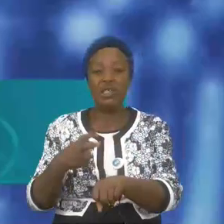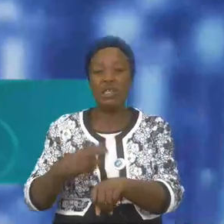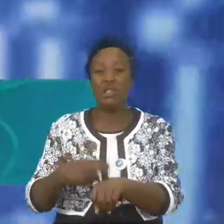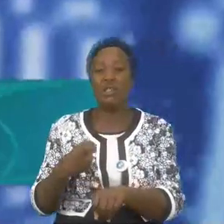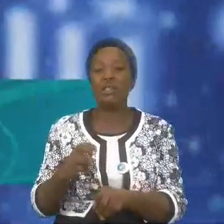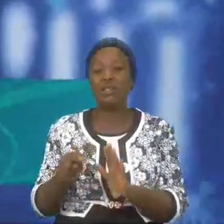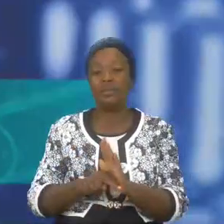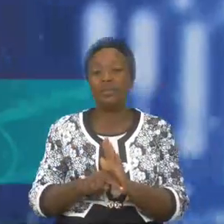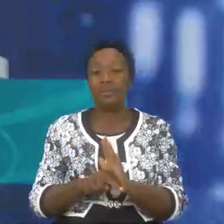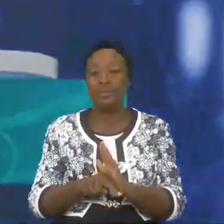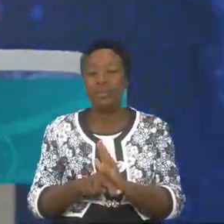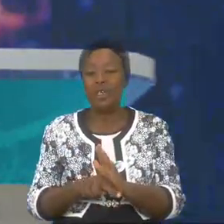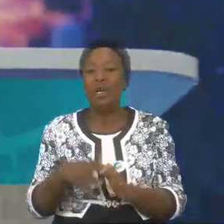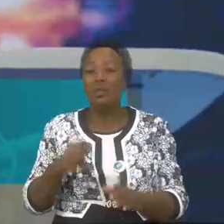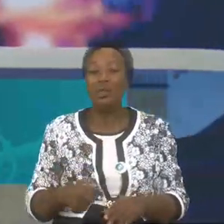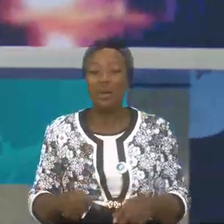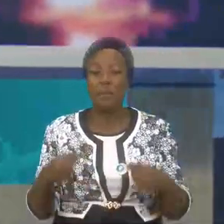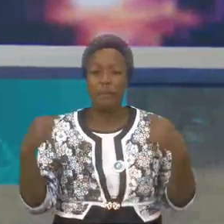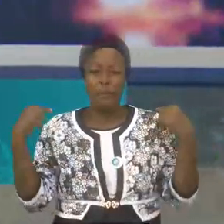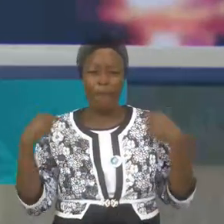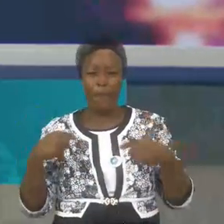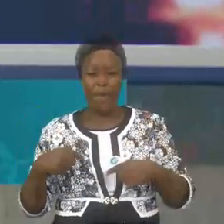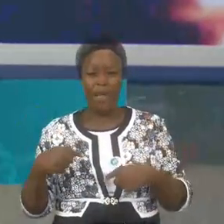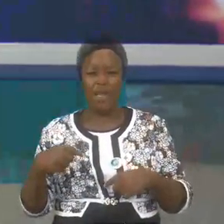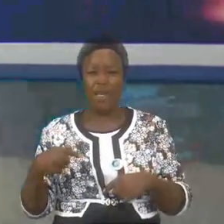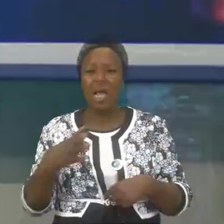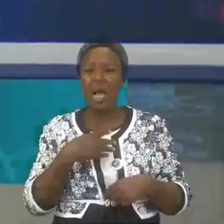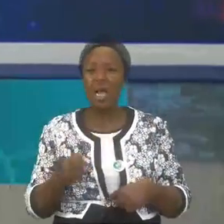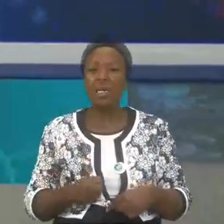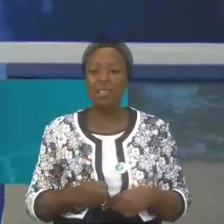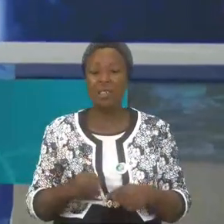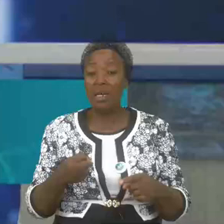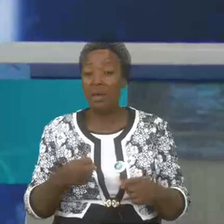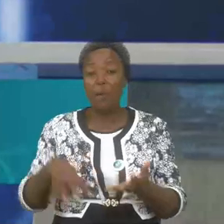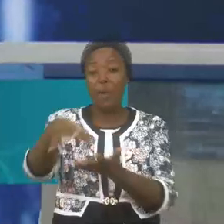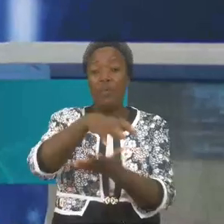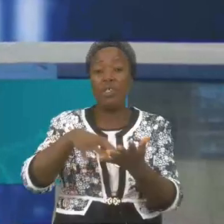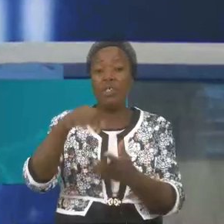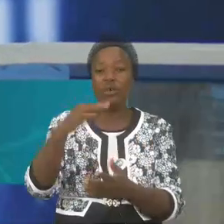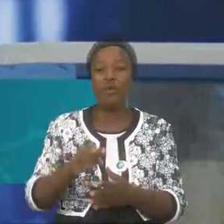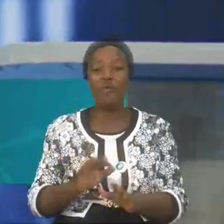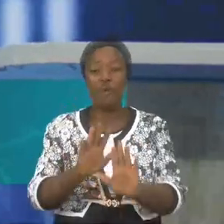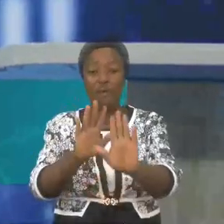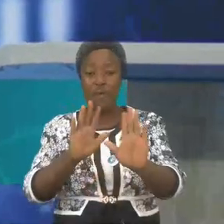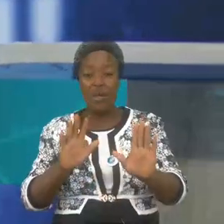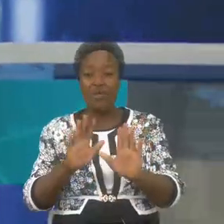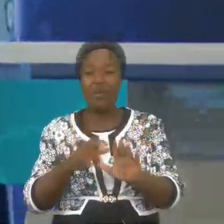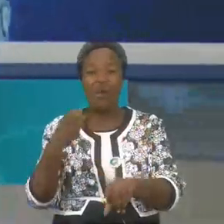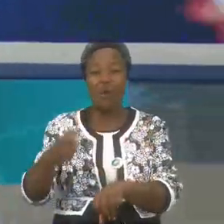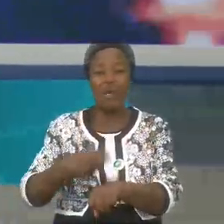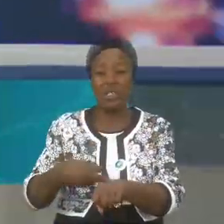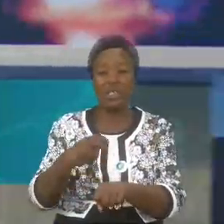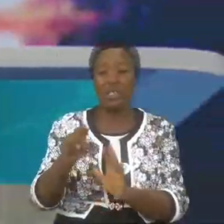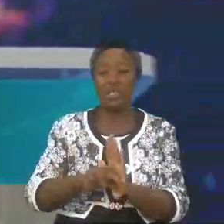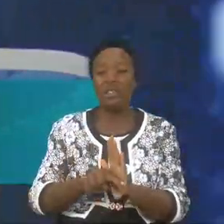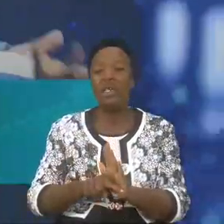La douleur et la perplexité d'une agitation effrayante. Deuxième point, la